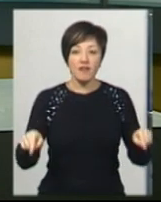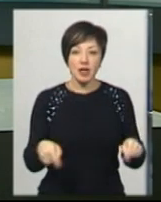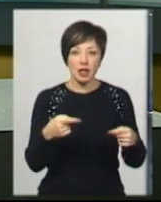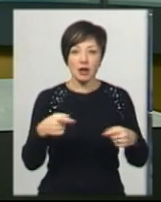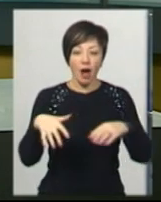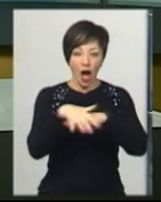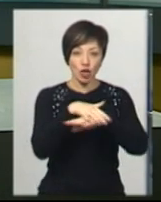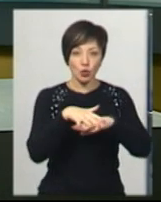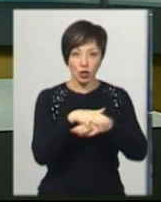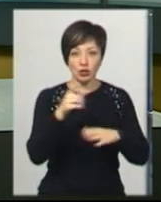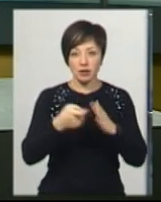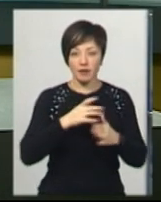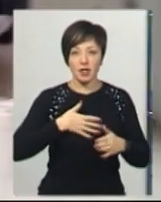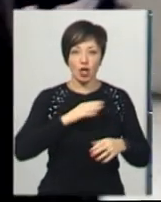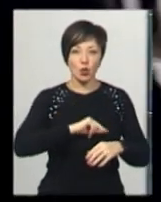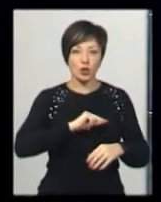дізнавався Андрій Гуменний.